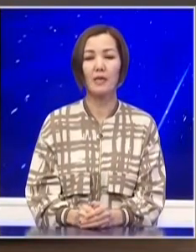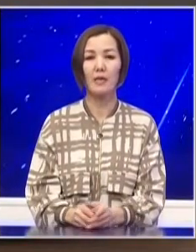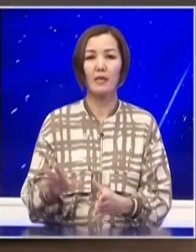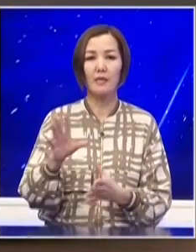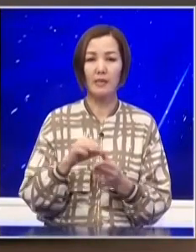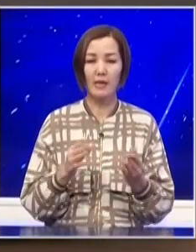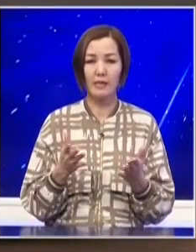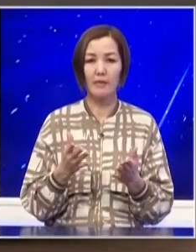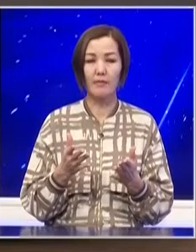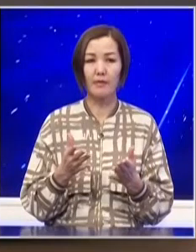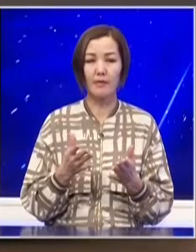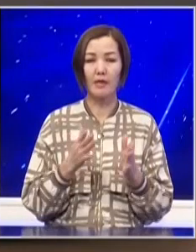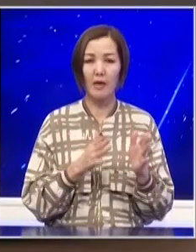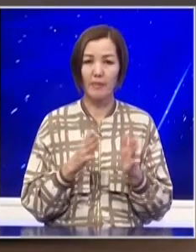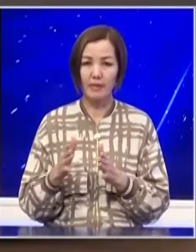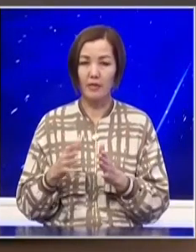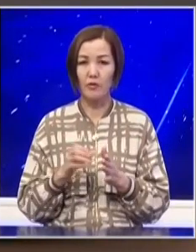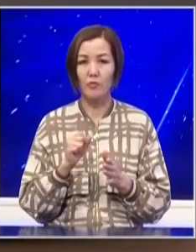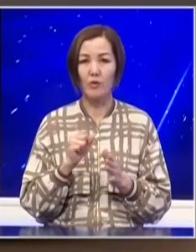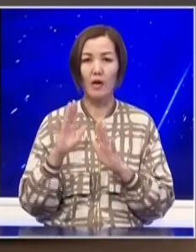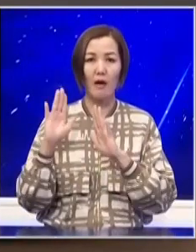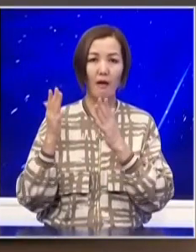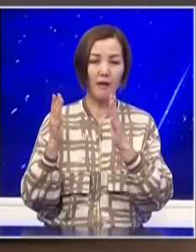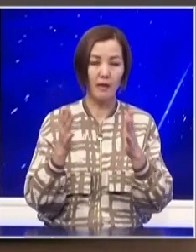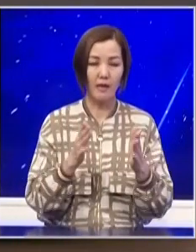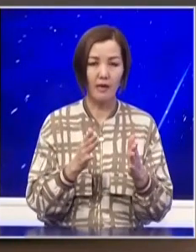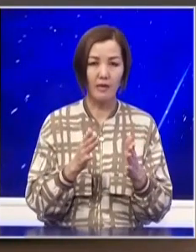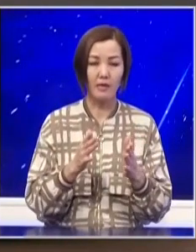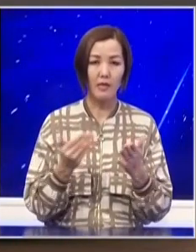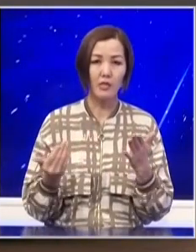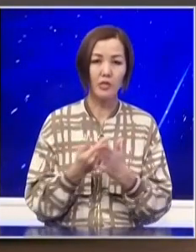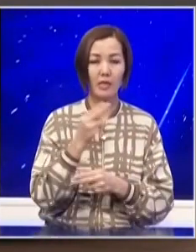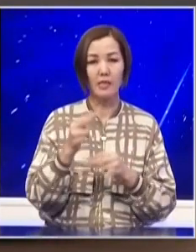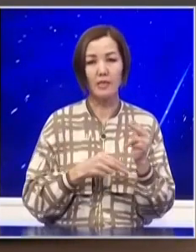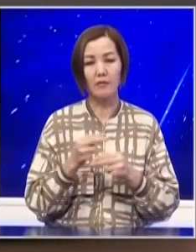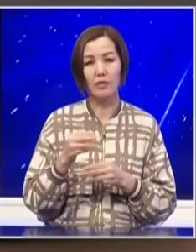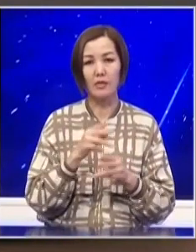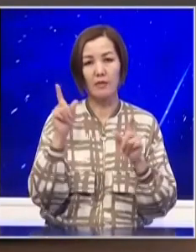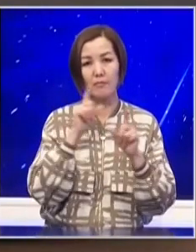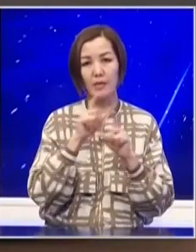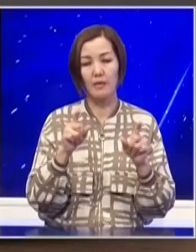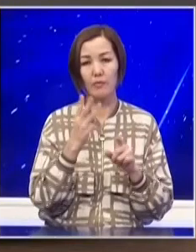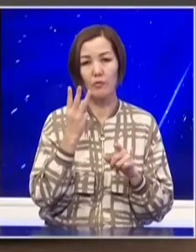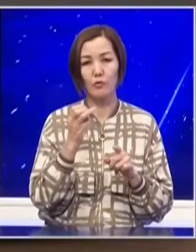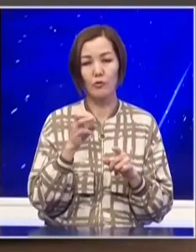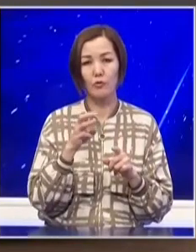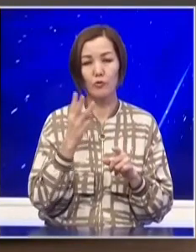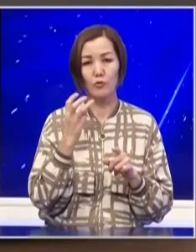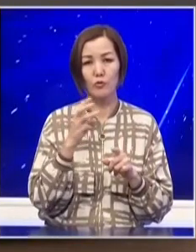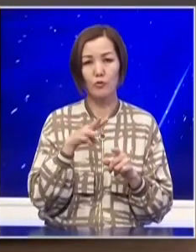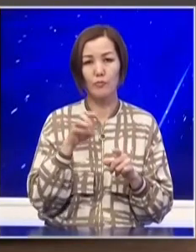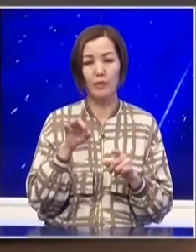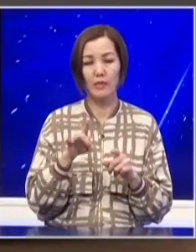бір осы абаттандыру аясында аллея дейміз. Мына жаңадан салынатқан мектептің қасынан 300 метр тұратын